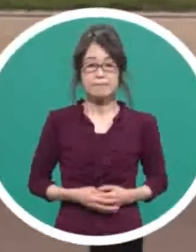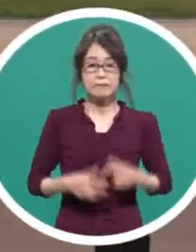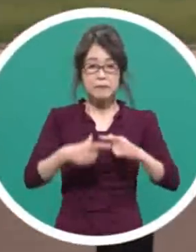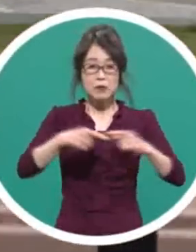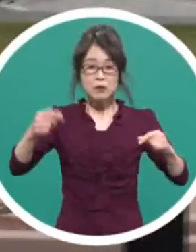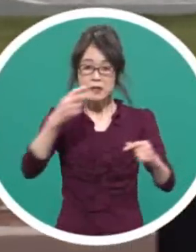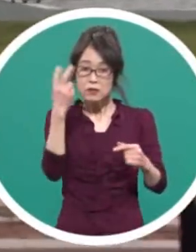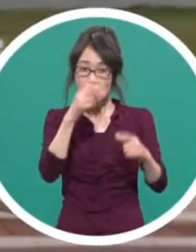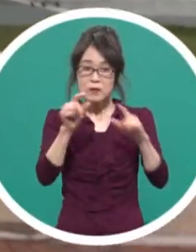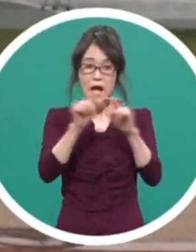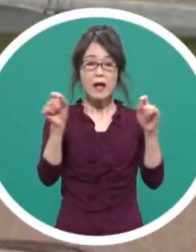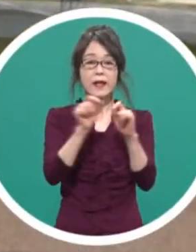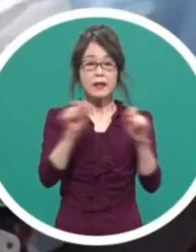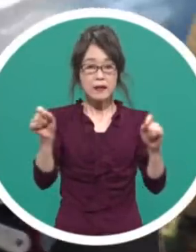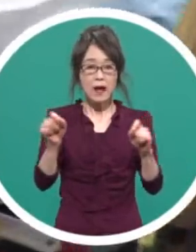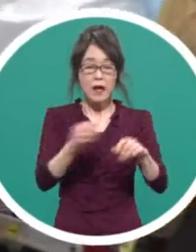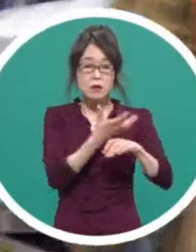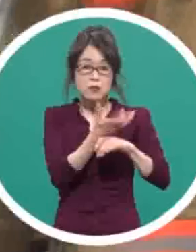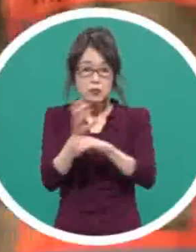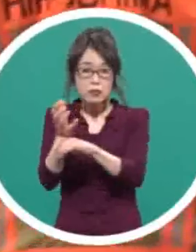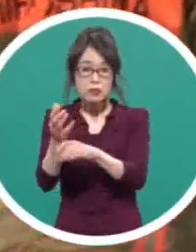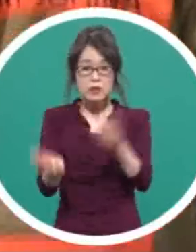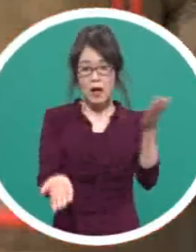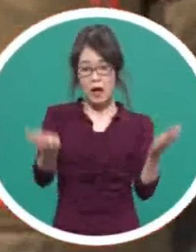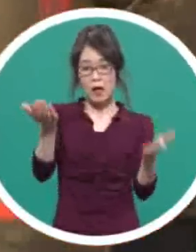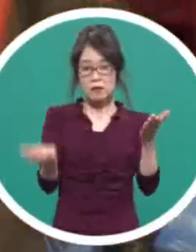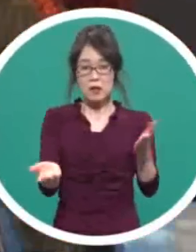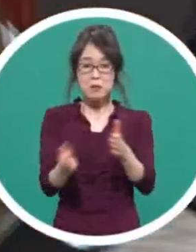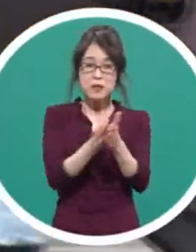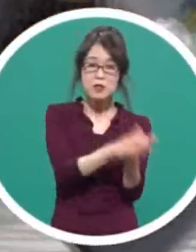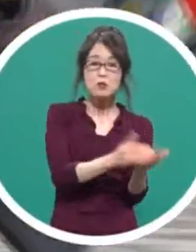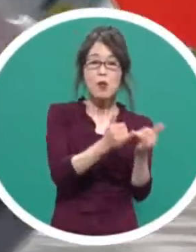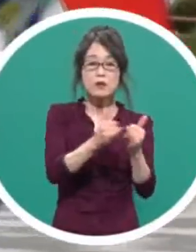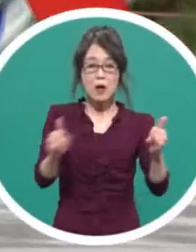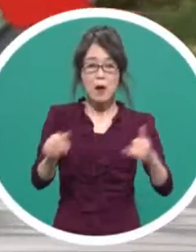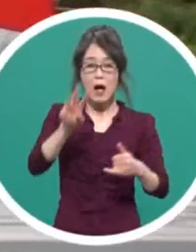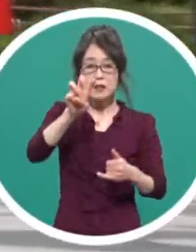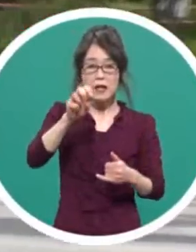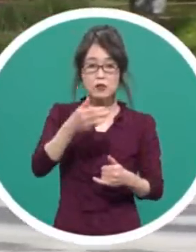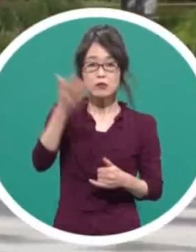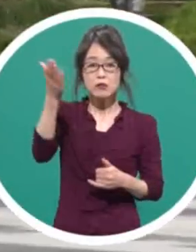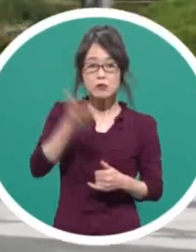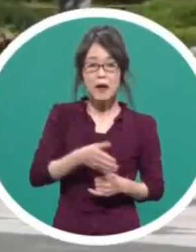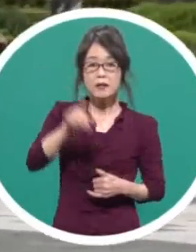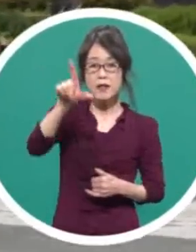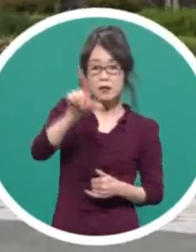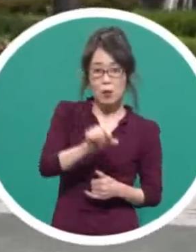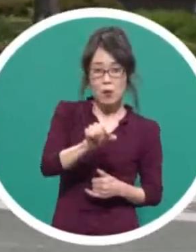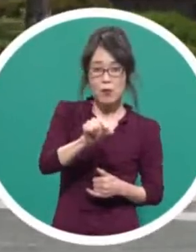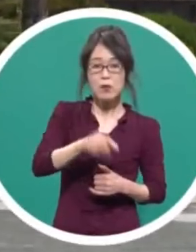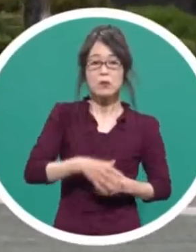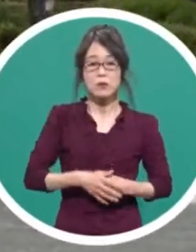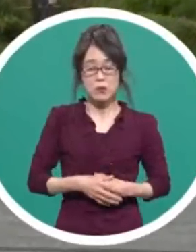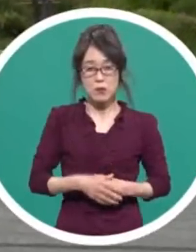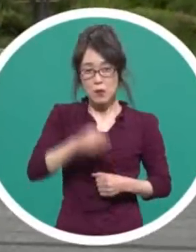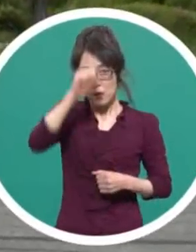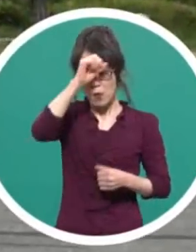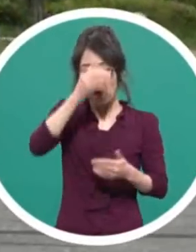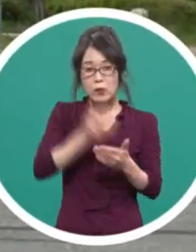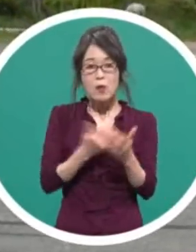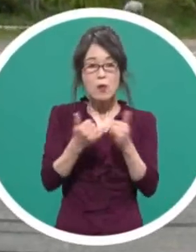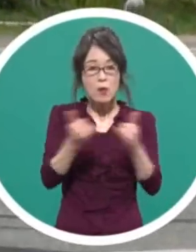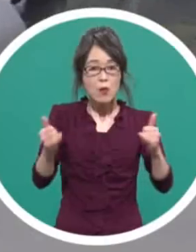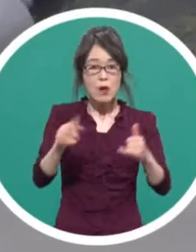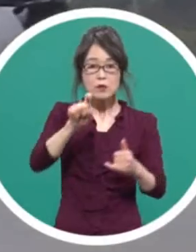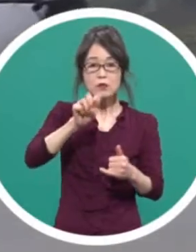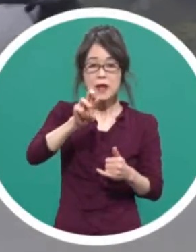国の調査によると、救急車で搬送した場合と比べ死亡者は 39% 減少、後遺症患者